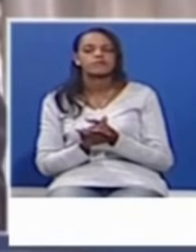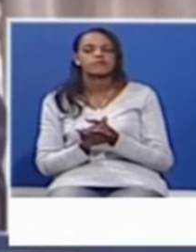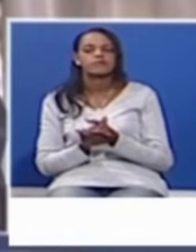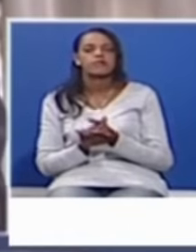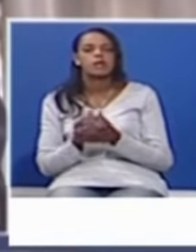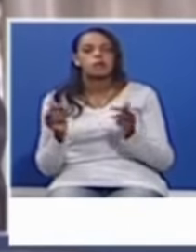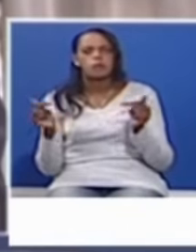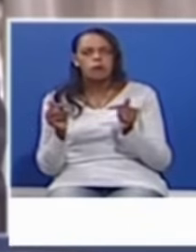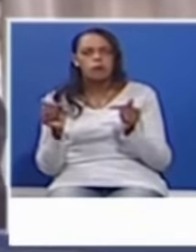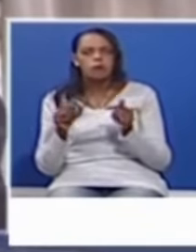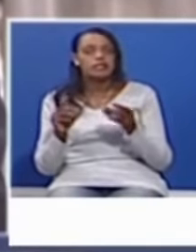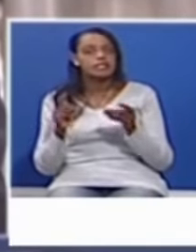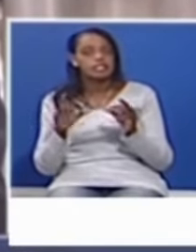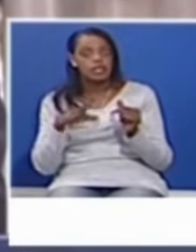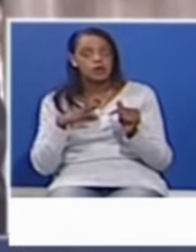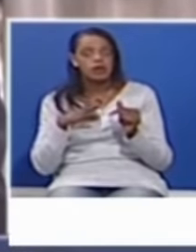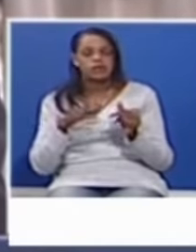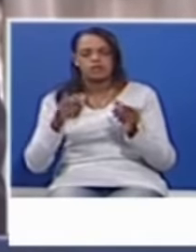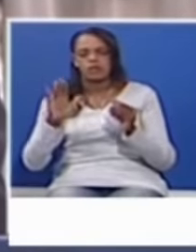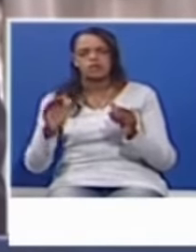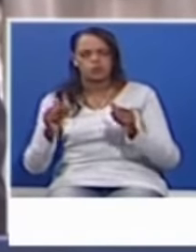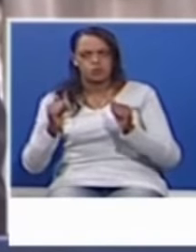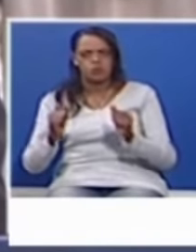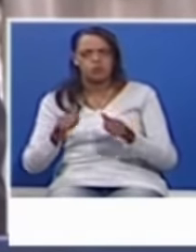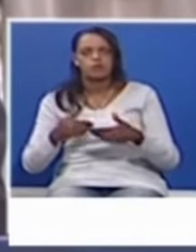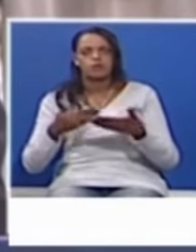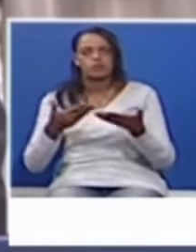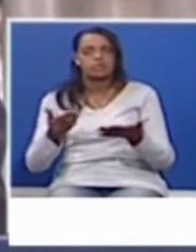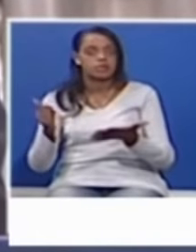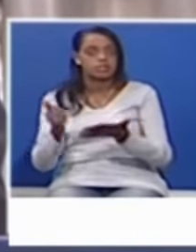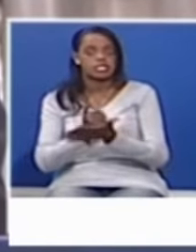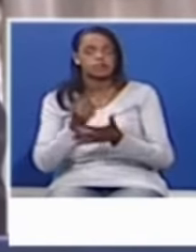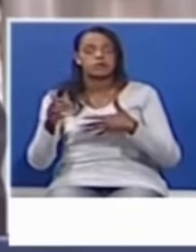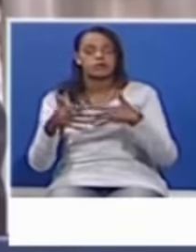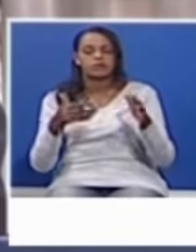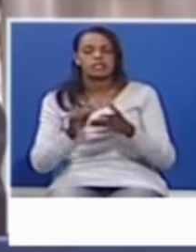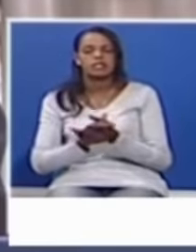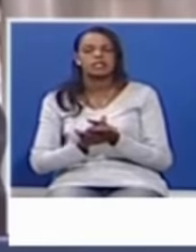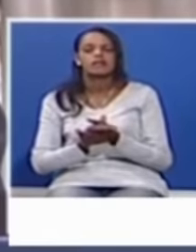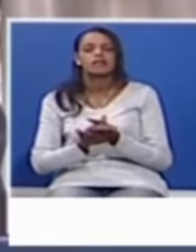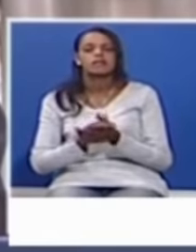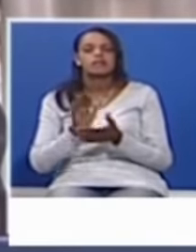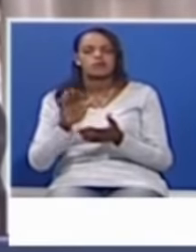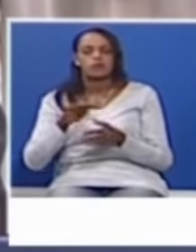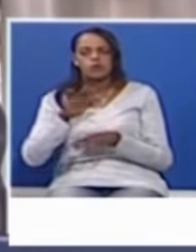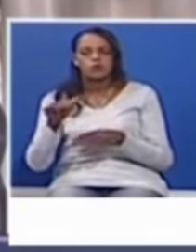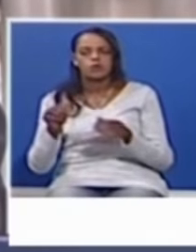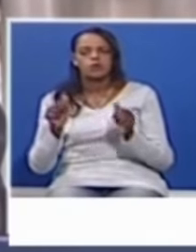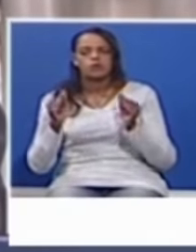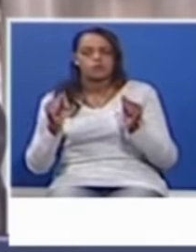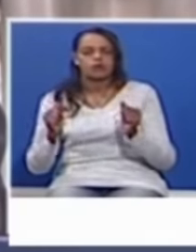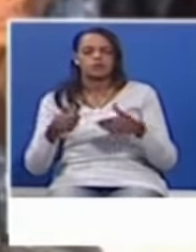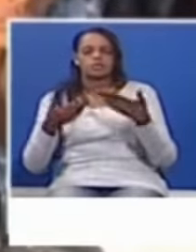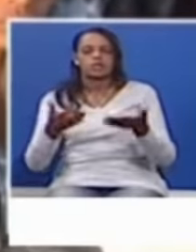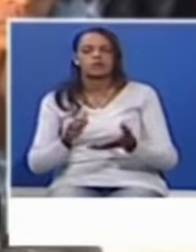تقاموز أرغلوها مسلو بغبو كم زركبنا مقبار نايق باي مسؤولون داتو هابي استخايا